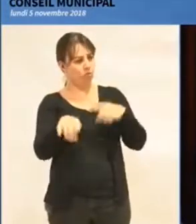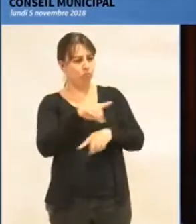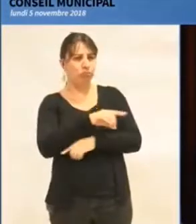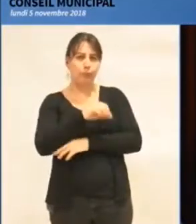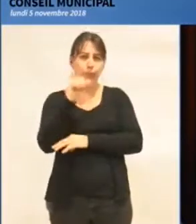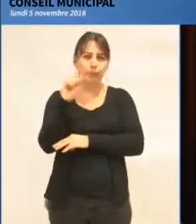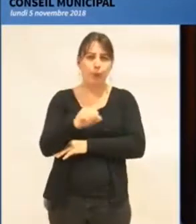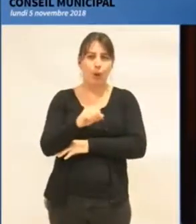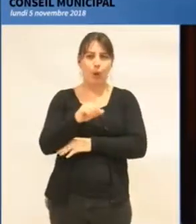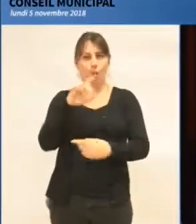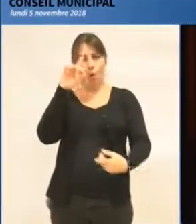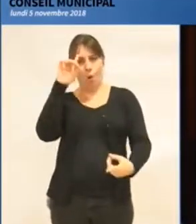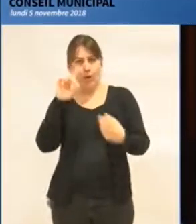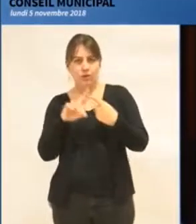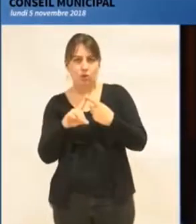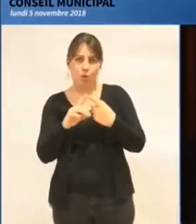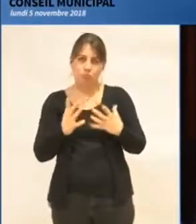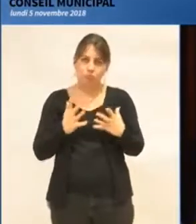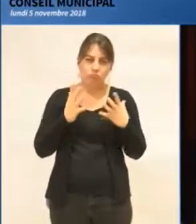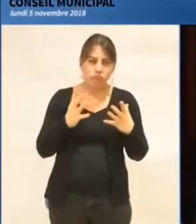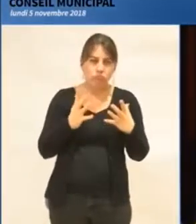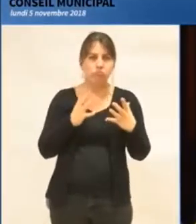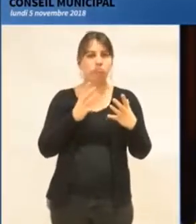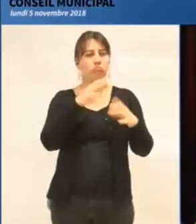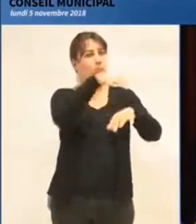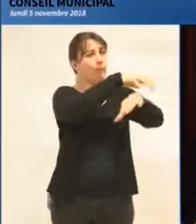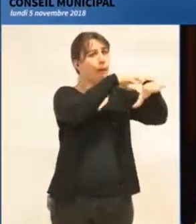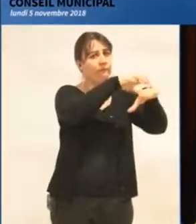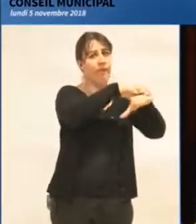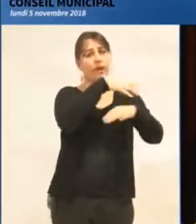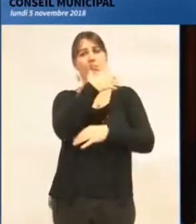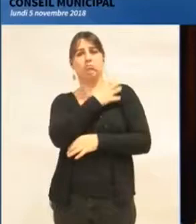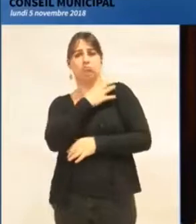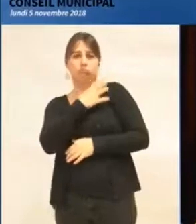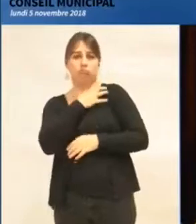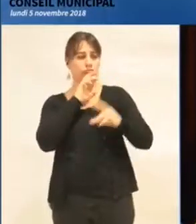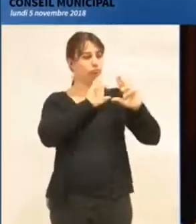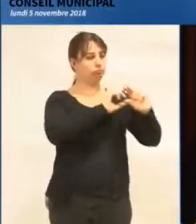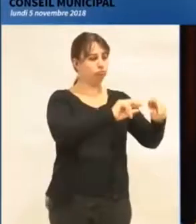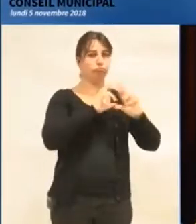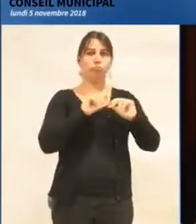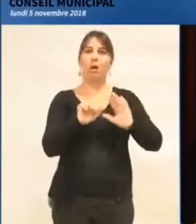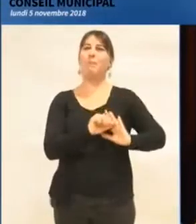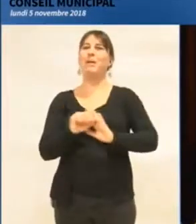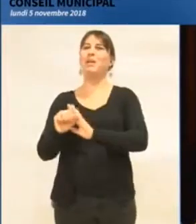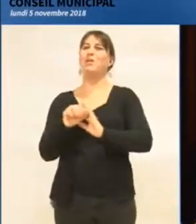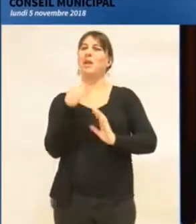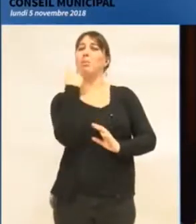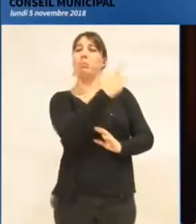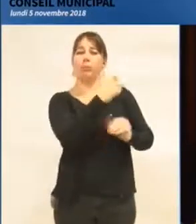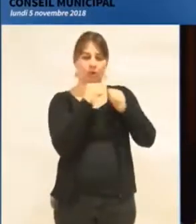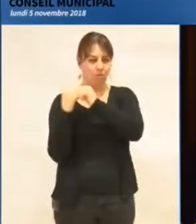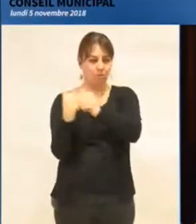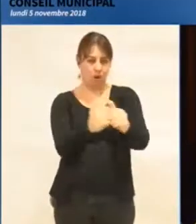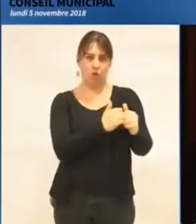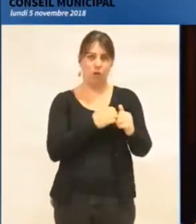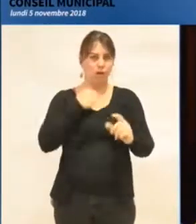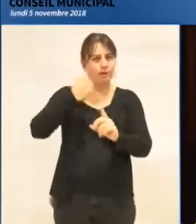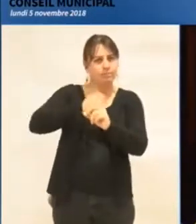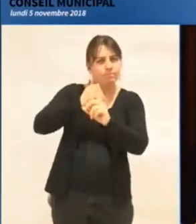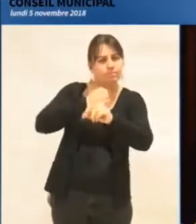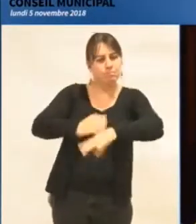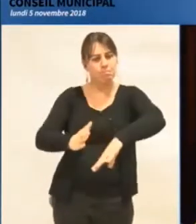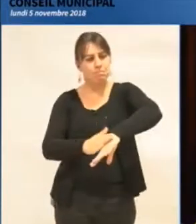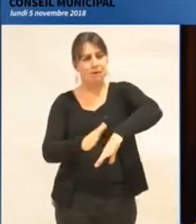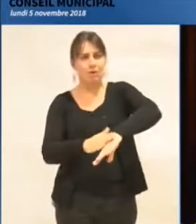à cette occasion devant le préfet et le procureur comme étant vos priorités pour en discuter avec eux. C'est la lutte et la prévention contre